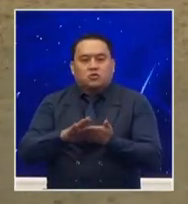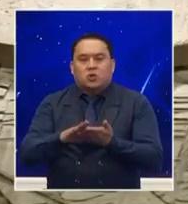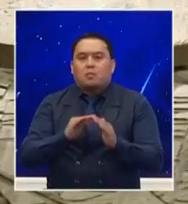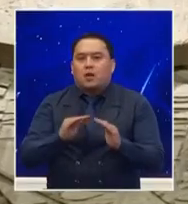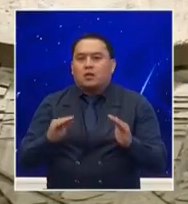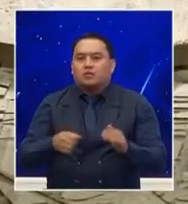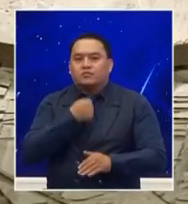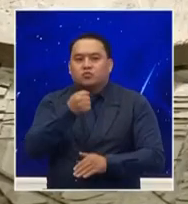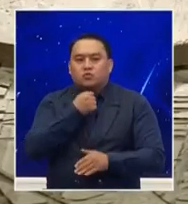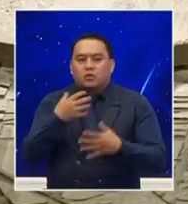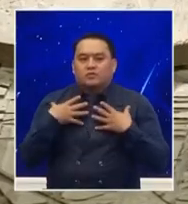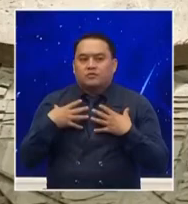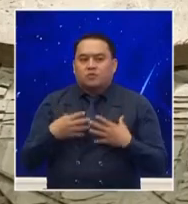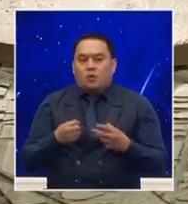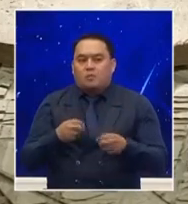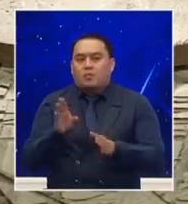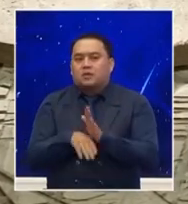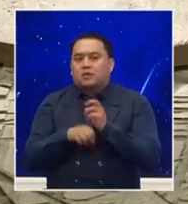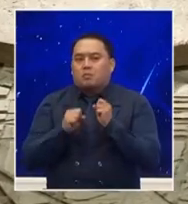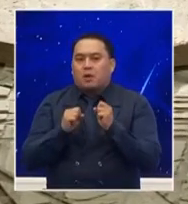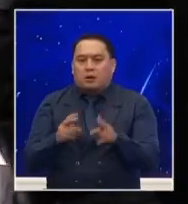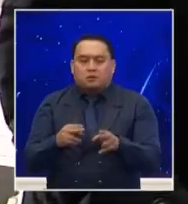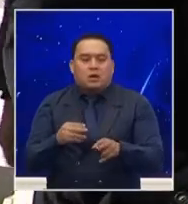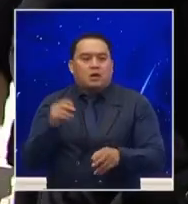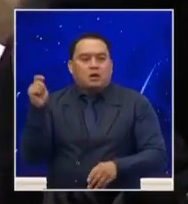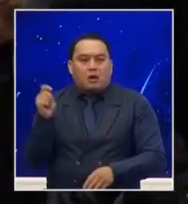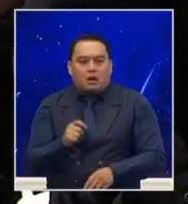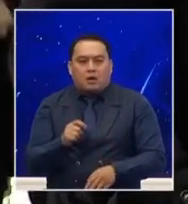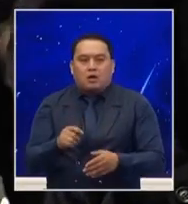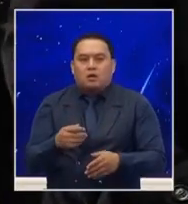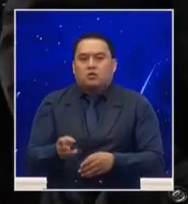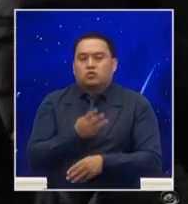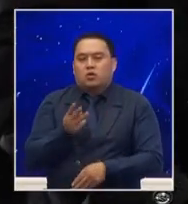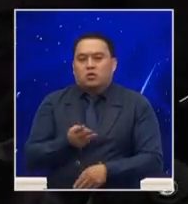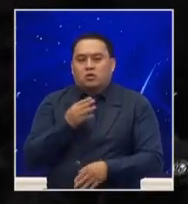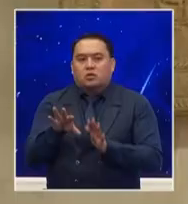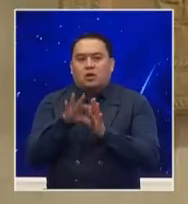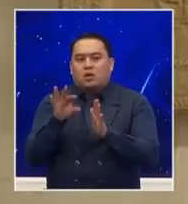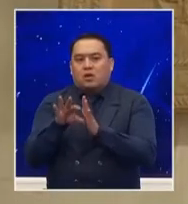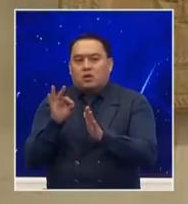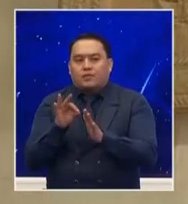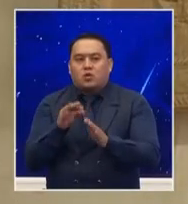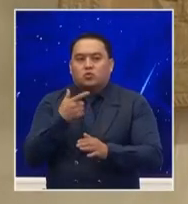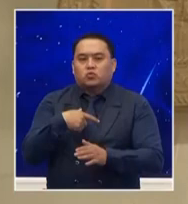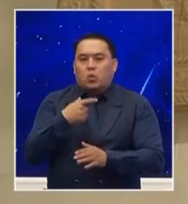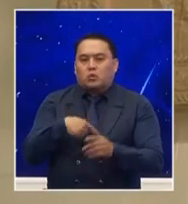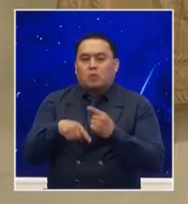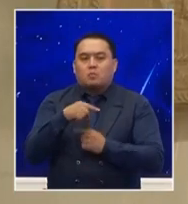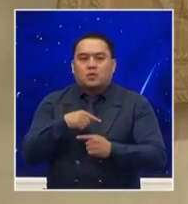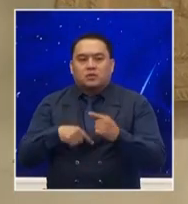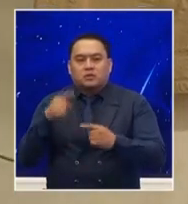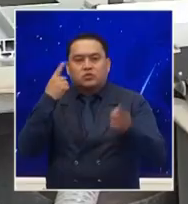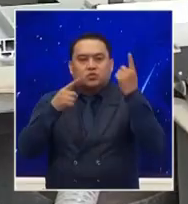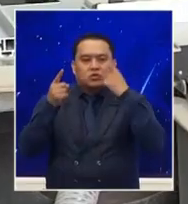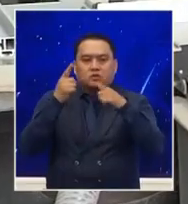балалар мен ересектердің денсаулығы үшін де қауіпсіз. Мұнда келген әрбір адам өз қалаған конструкцияны таңдай алады. Қазіргі уақытта кәсіпорын